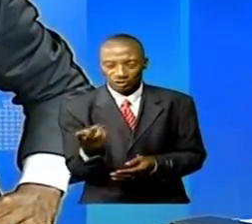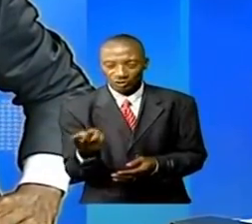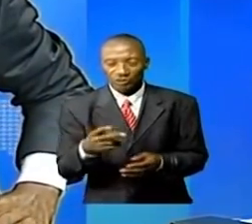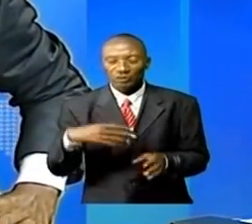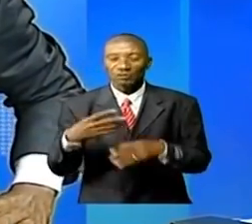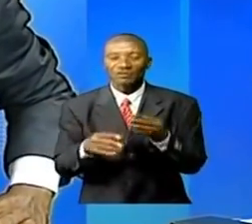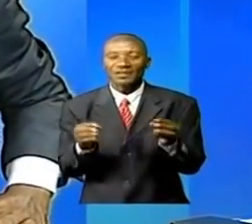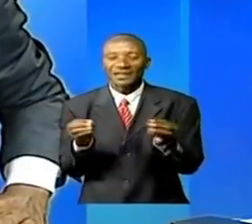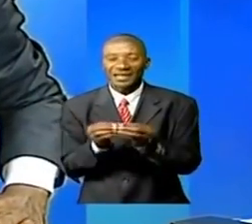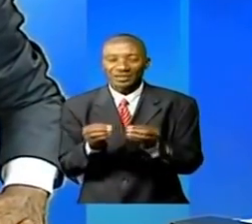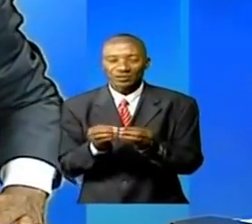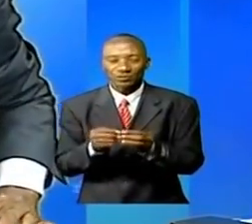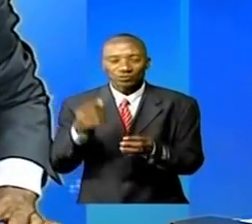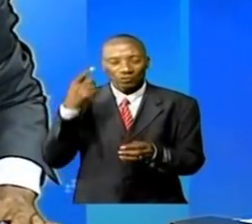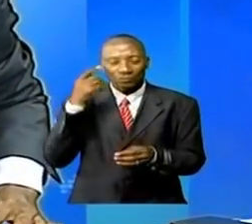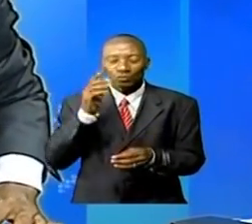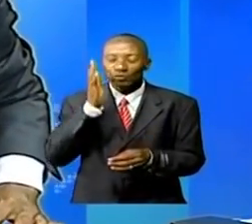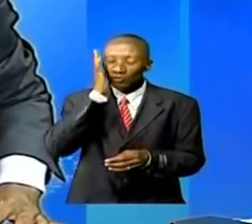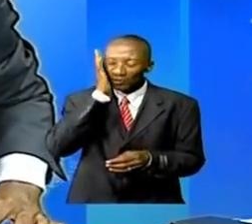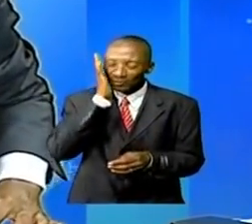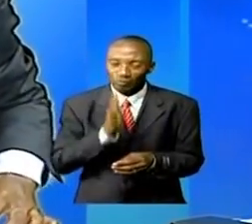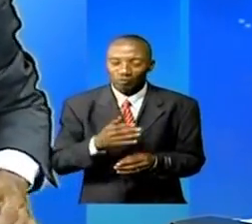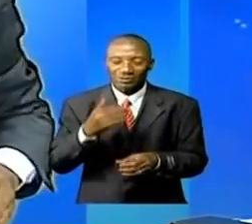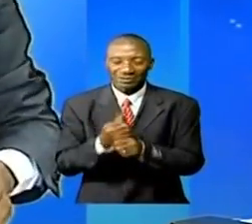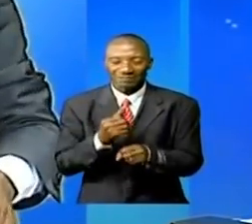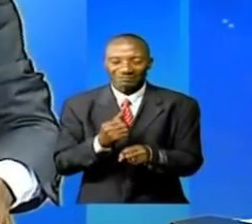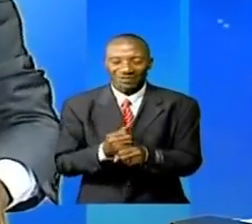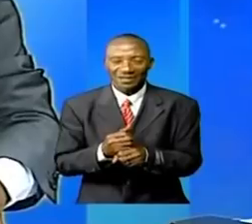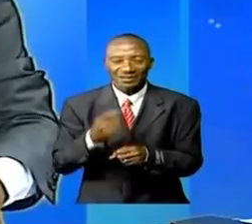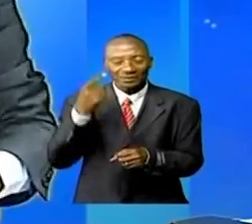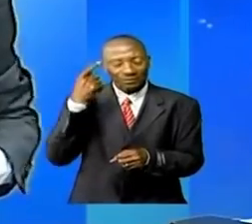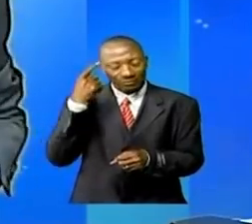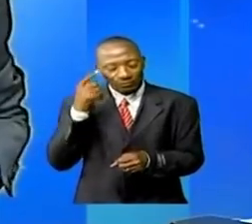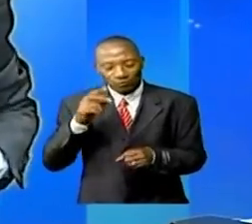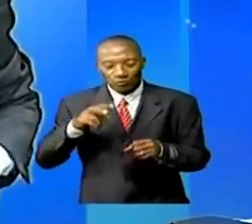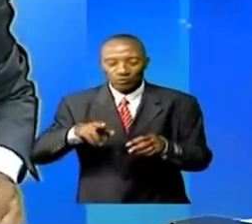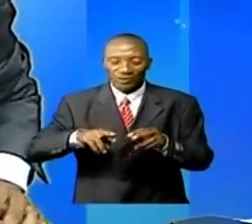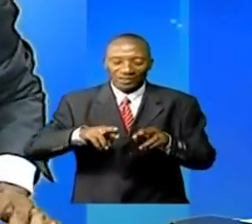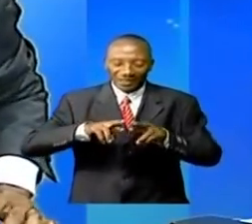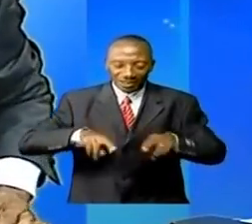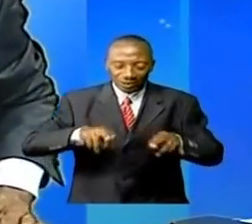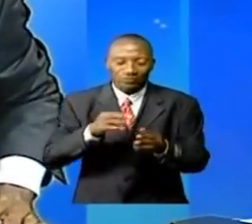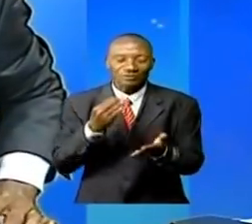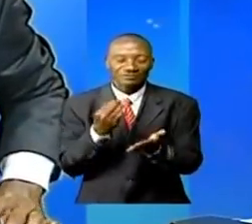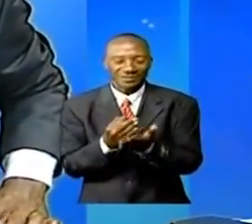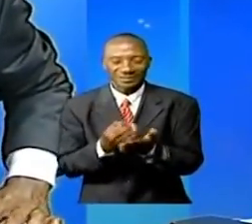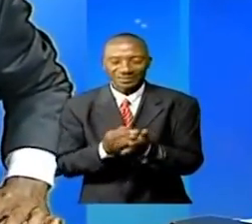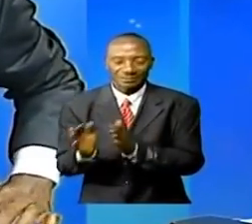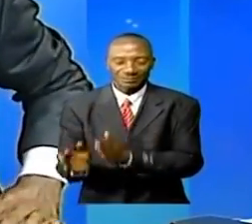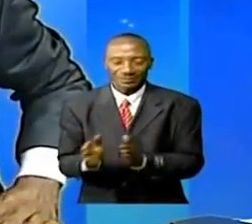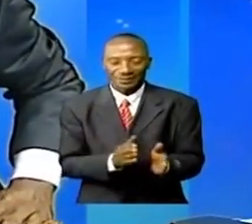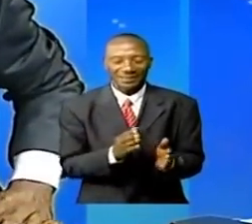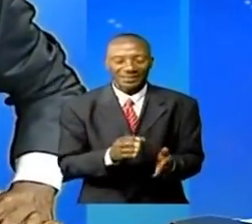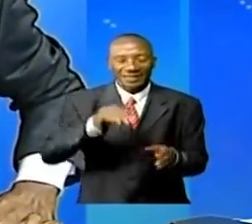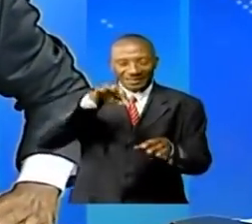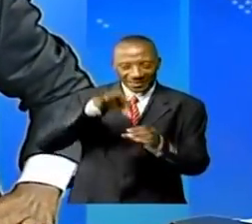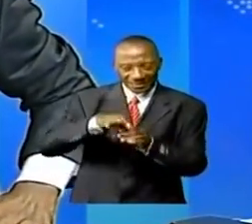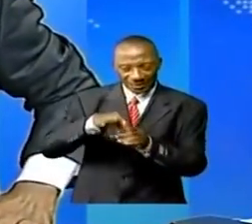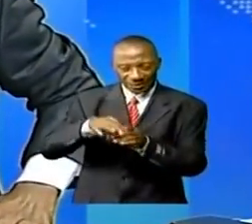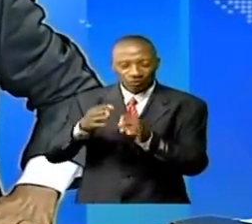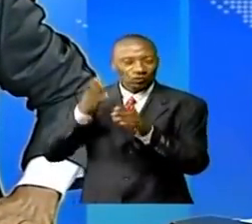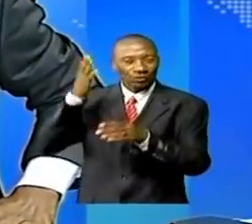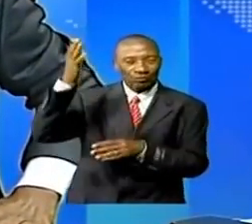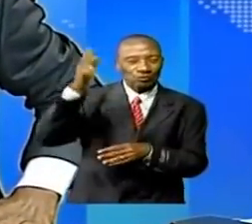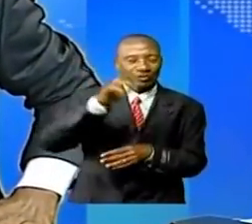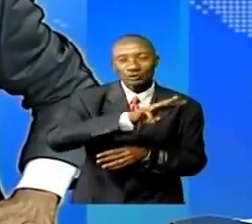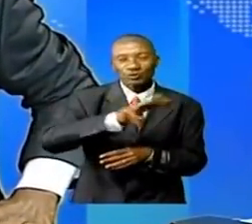bonne gouvernance des ressources financières. C'était au siège de la centrale électorale, nous disent Tétis Samba et